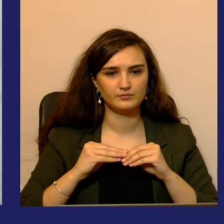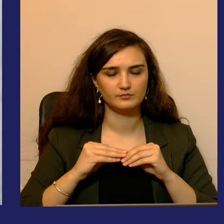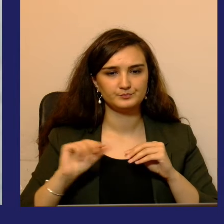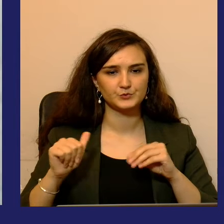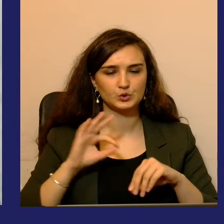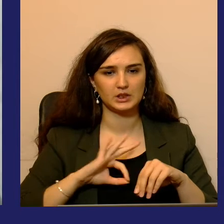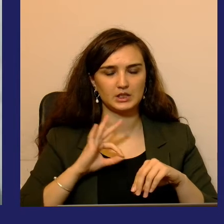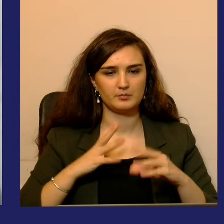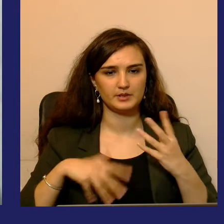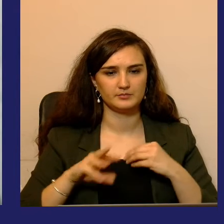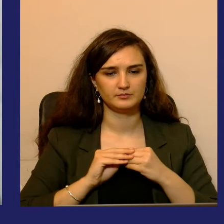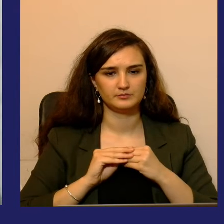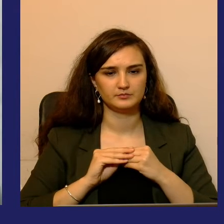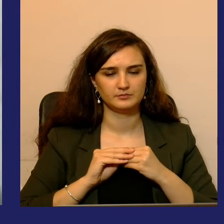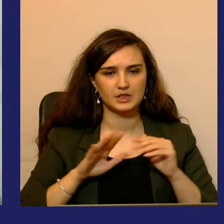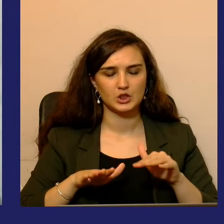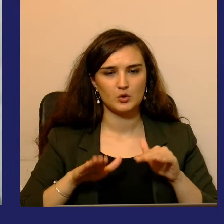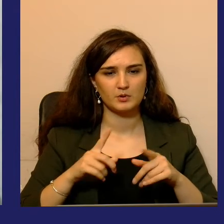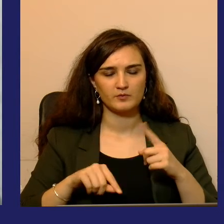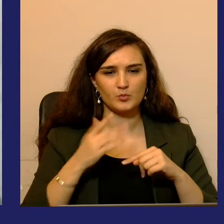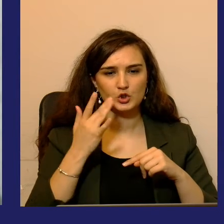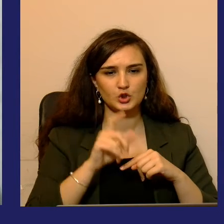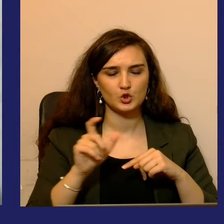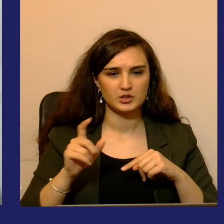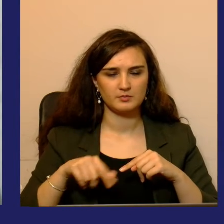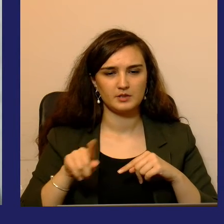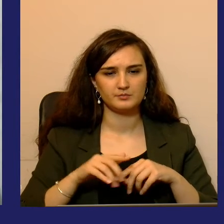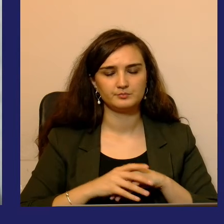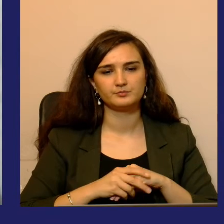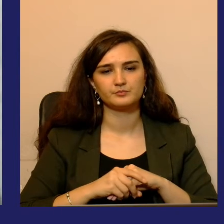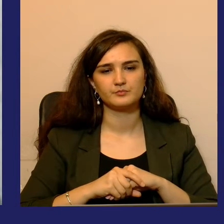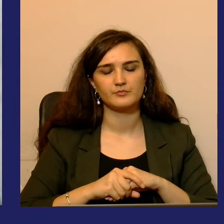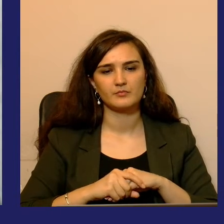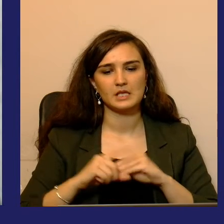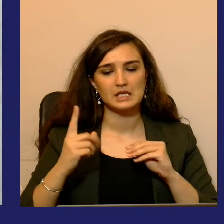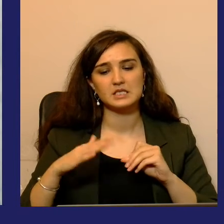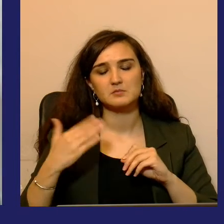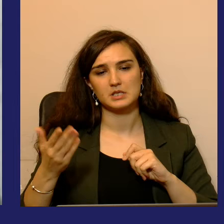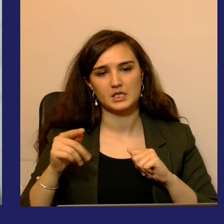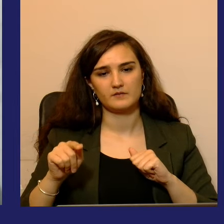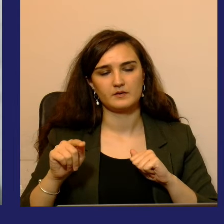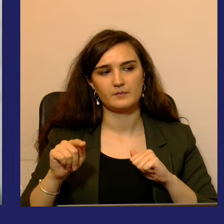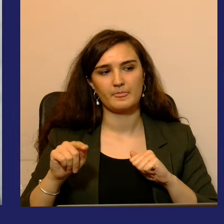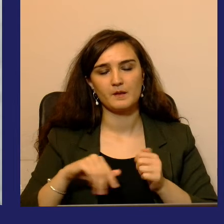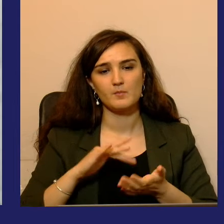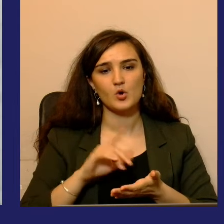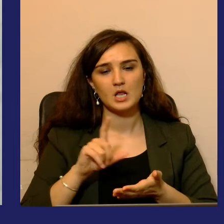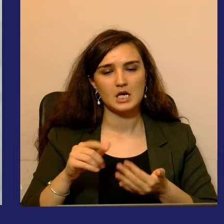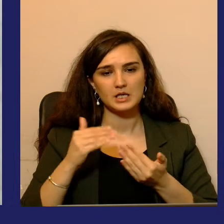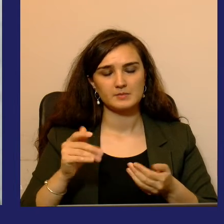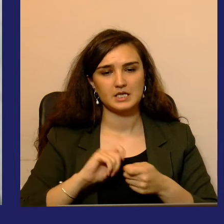როგორ იყენებენ ადგილობრივი პოლიტიკოსები ერთი მხრივ